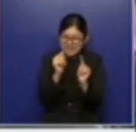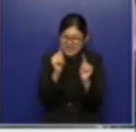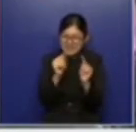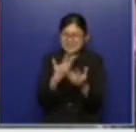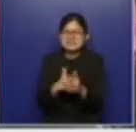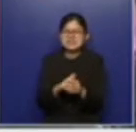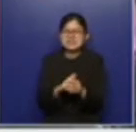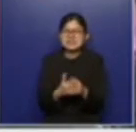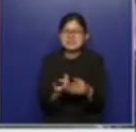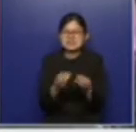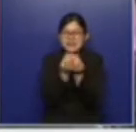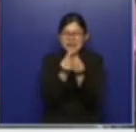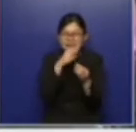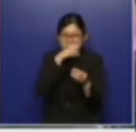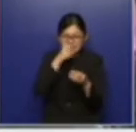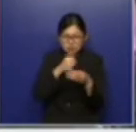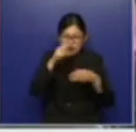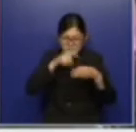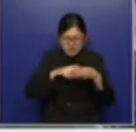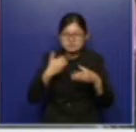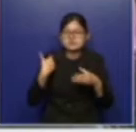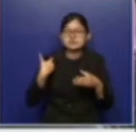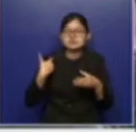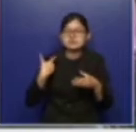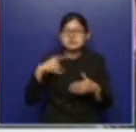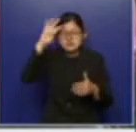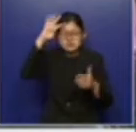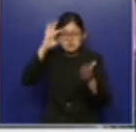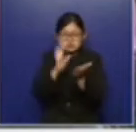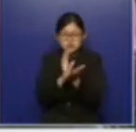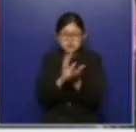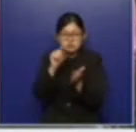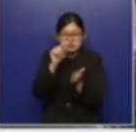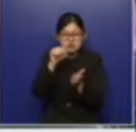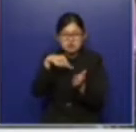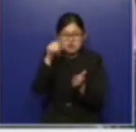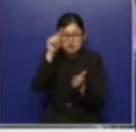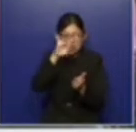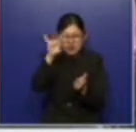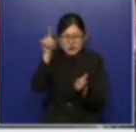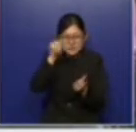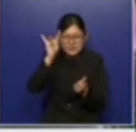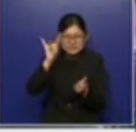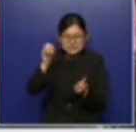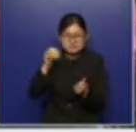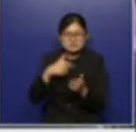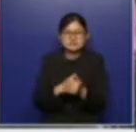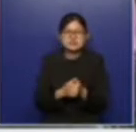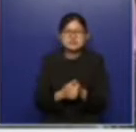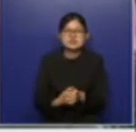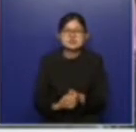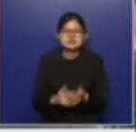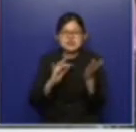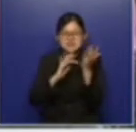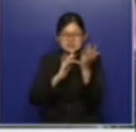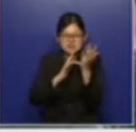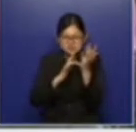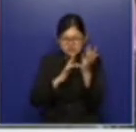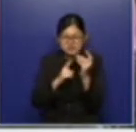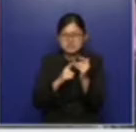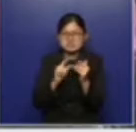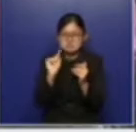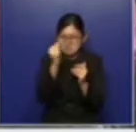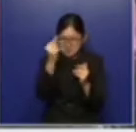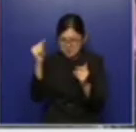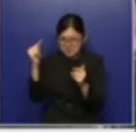สทางความลับมีสูงตำรวจเนี่ย80%ถ้าไม่ใช่โรงพักต่างจังหวัดใช้ระบบเทคโนโลยีสมัยใหม่ท่านแก้ไขปัญหาเรื่องเหล่านี้อย่าง